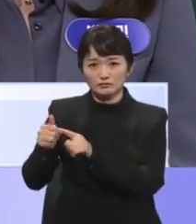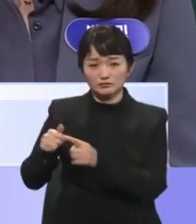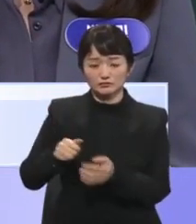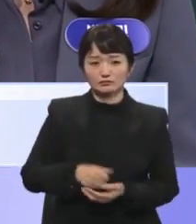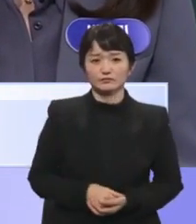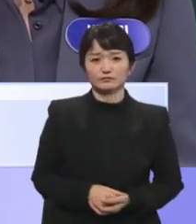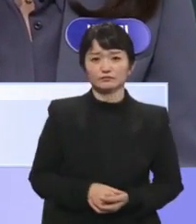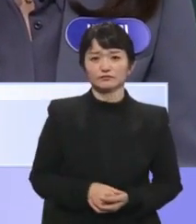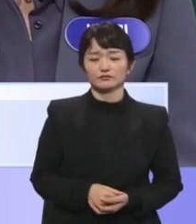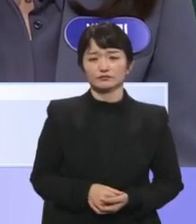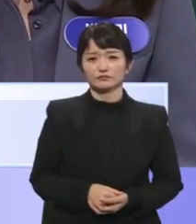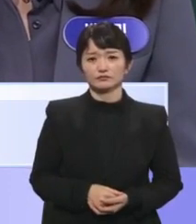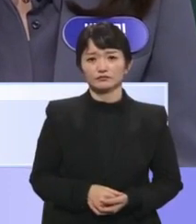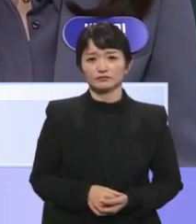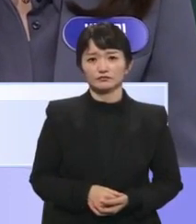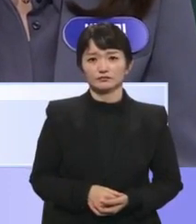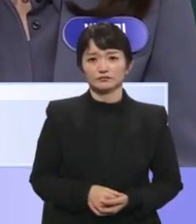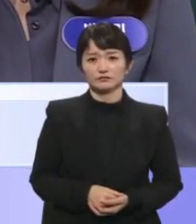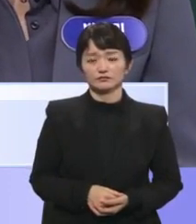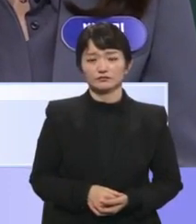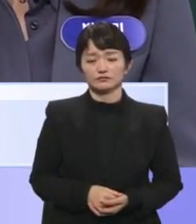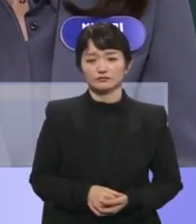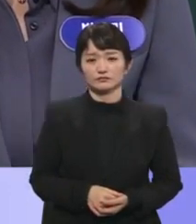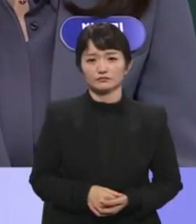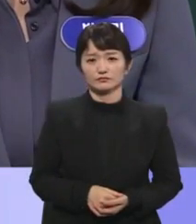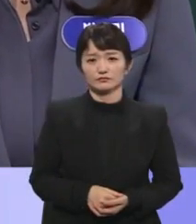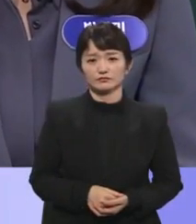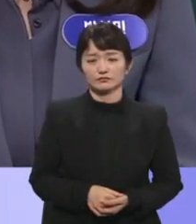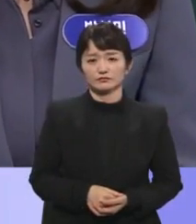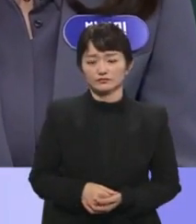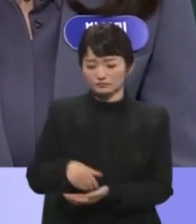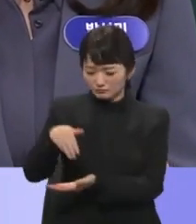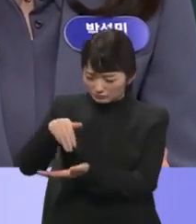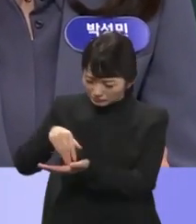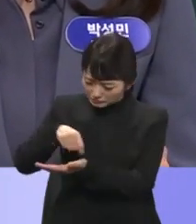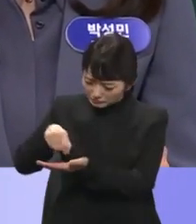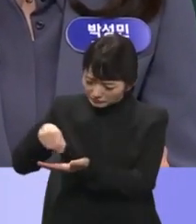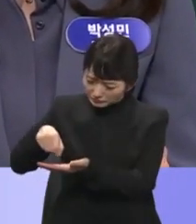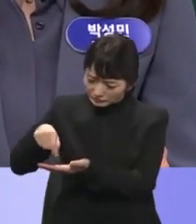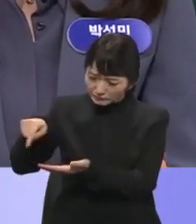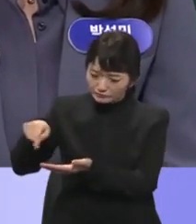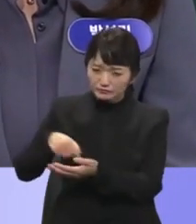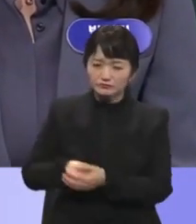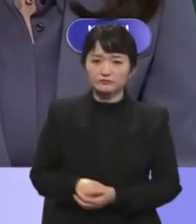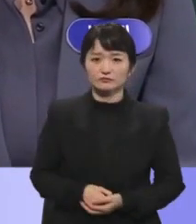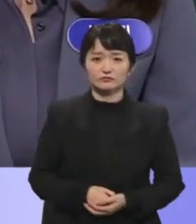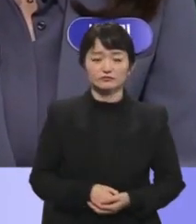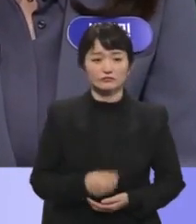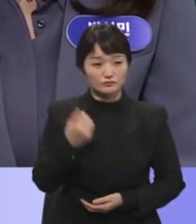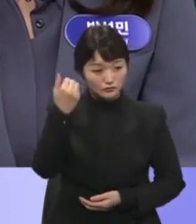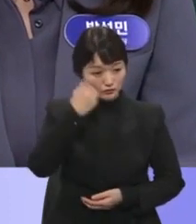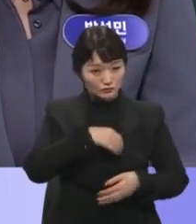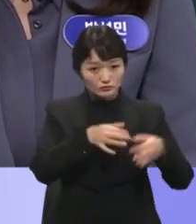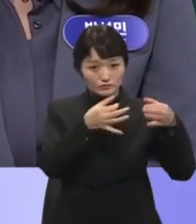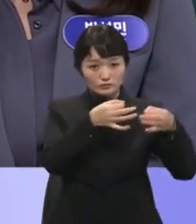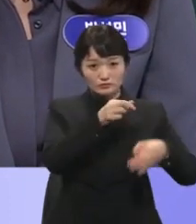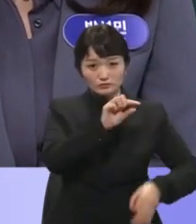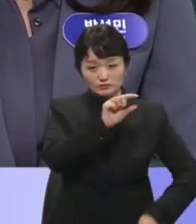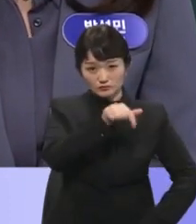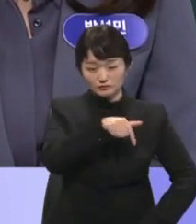쓰셔야 될 분이다 이제 김남국 의원이 소위 말해 직격을 했는데 반성문을 써야 될 사람은 김남국 의원이라고